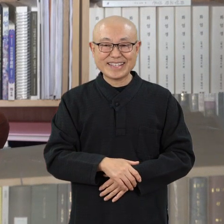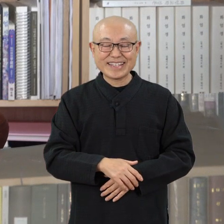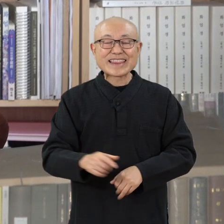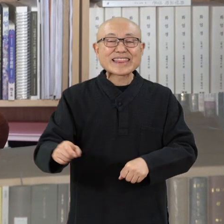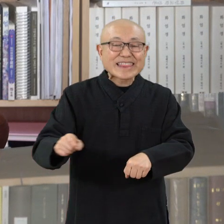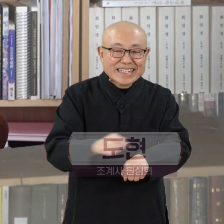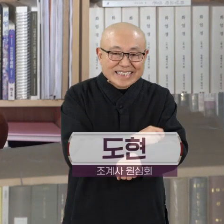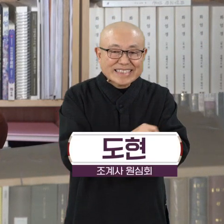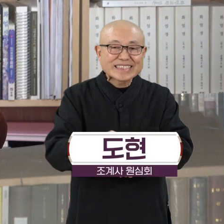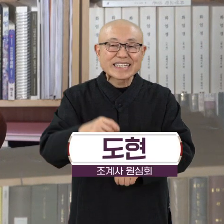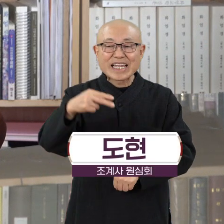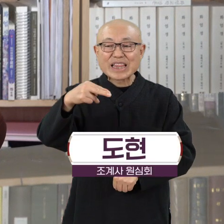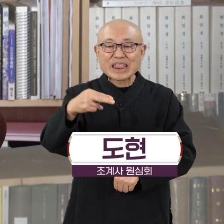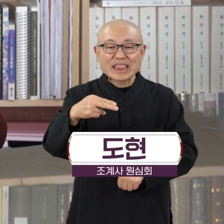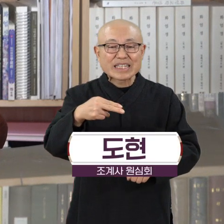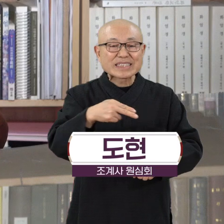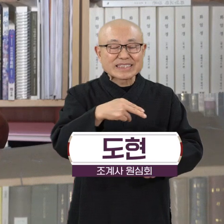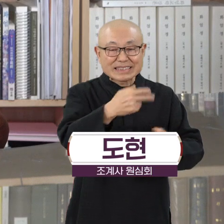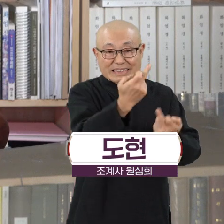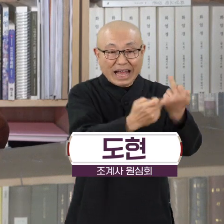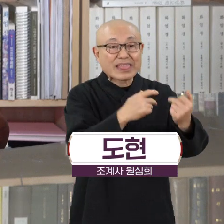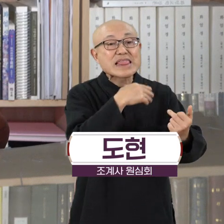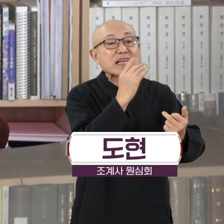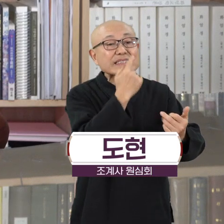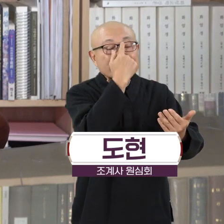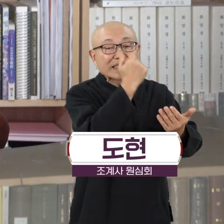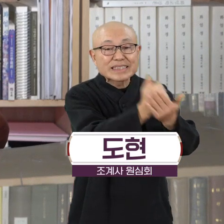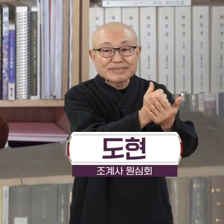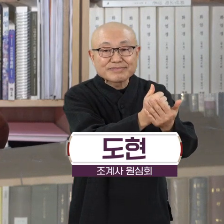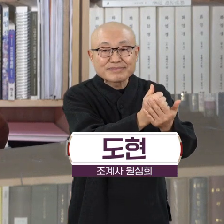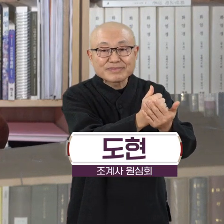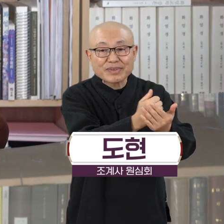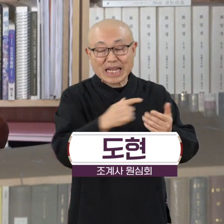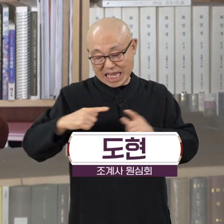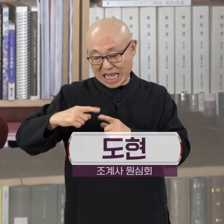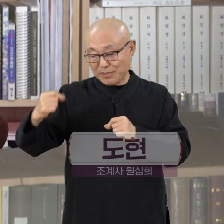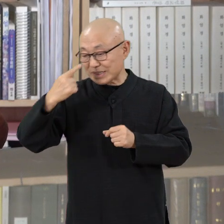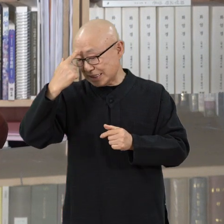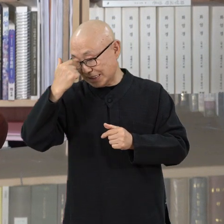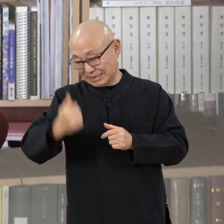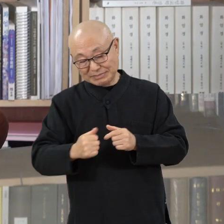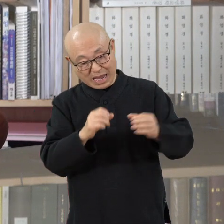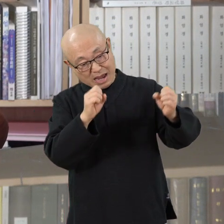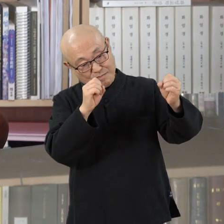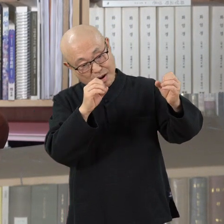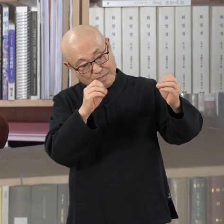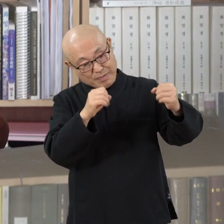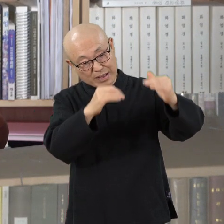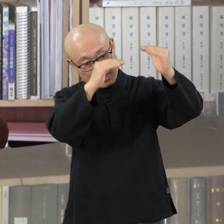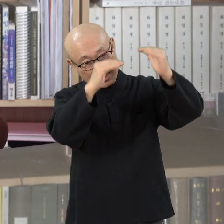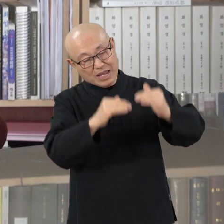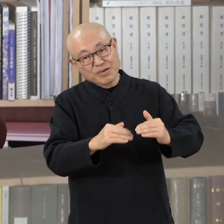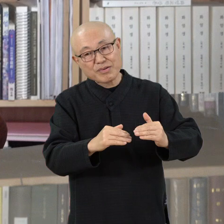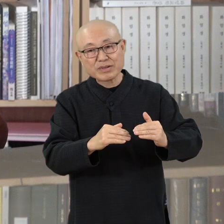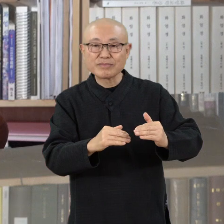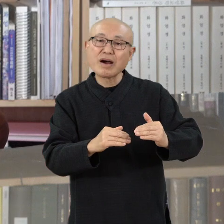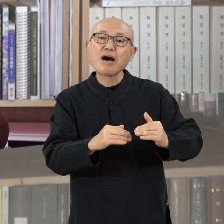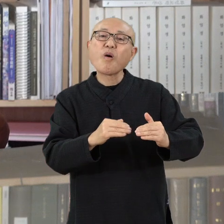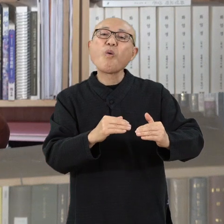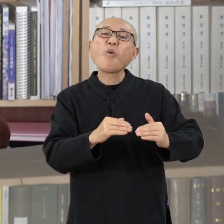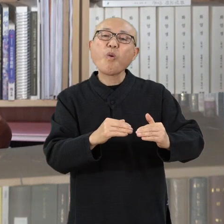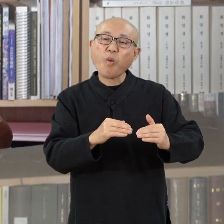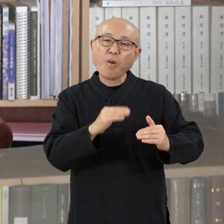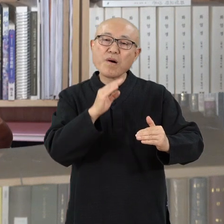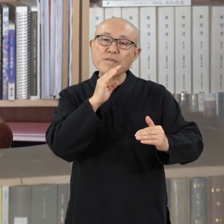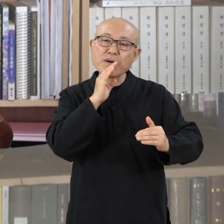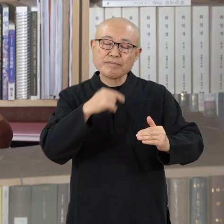이제 도원선사와 여정선사의 그 대화, 그런 말씀은 굉장히 아주 전곡을 찌르는